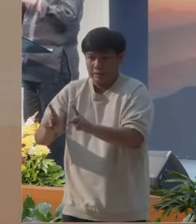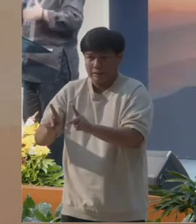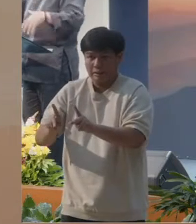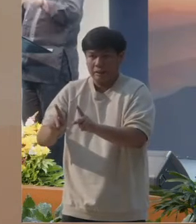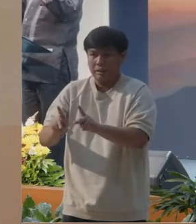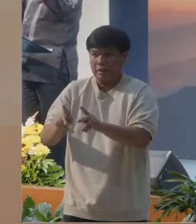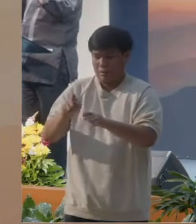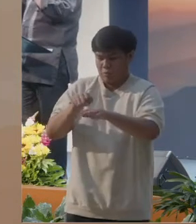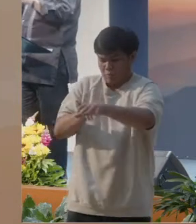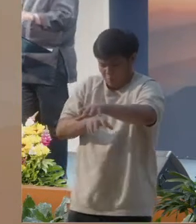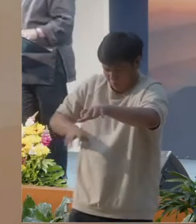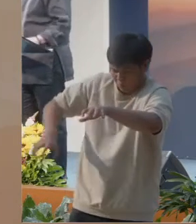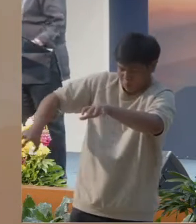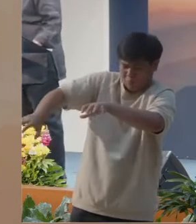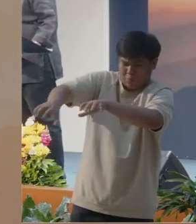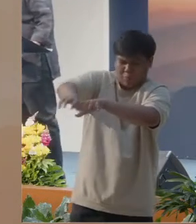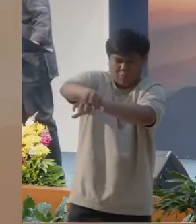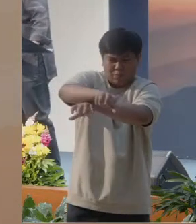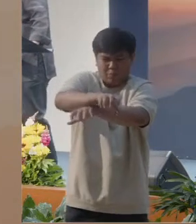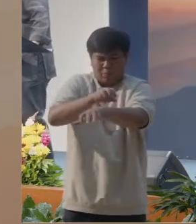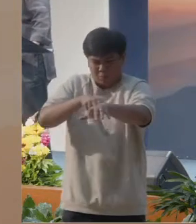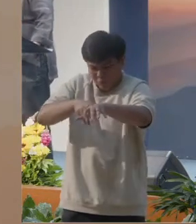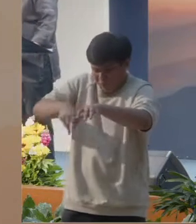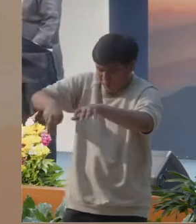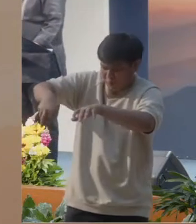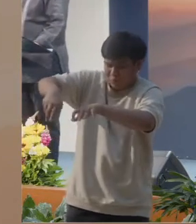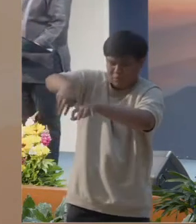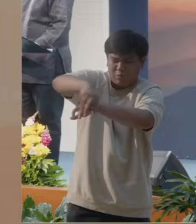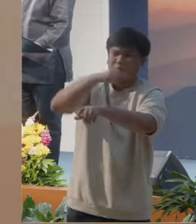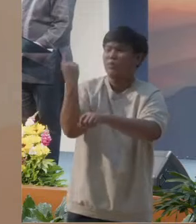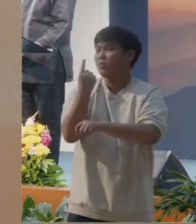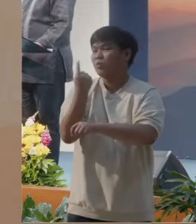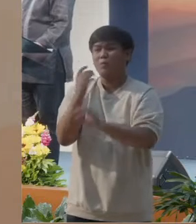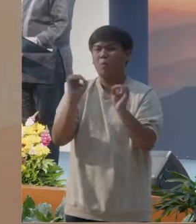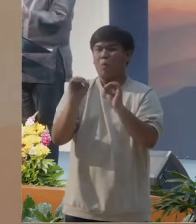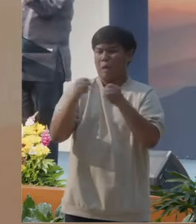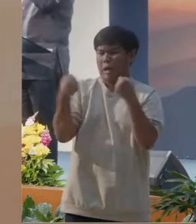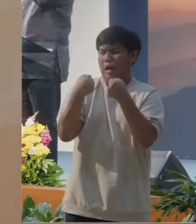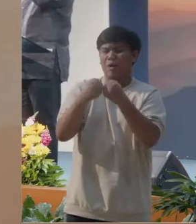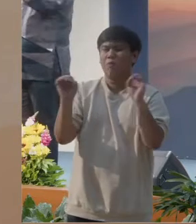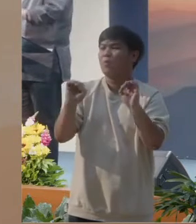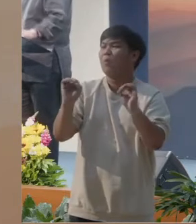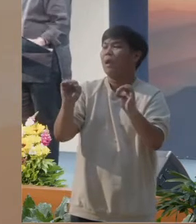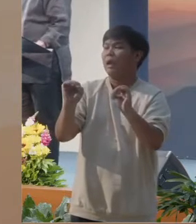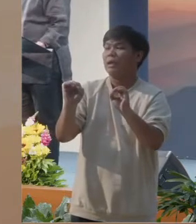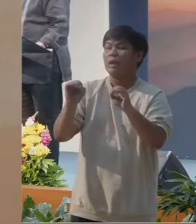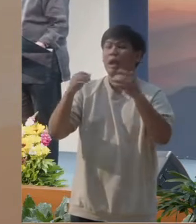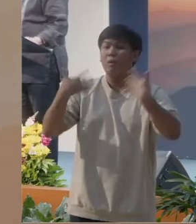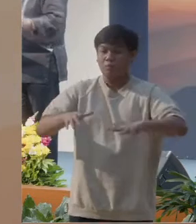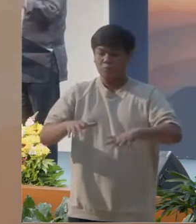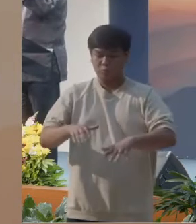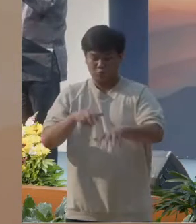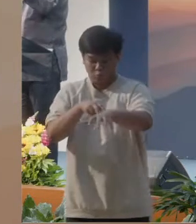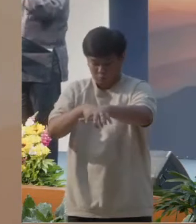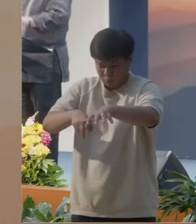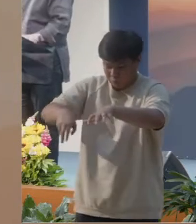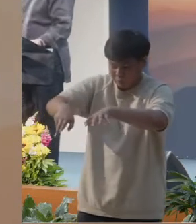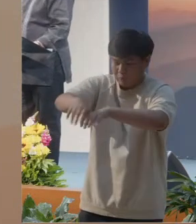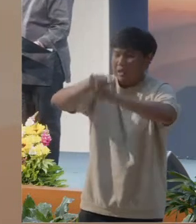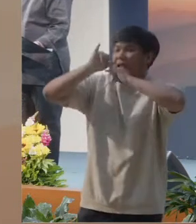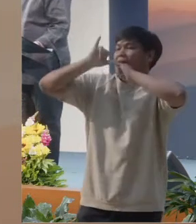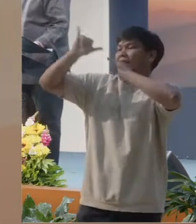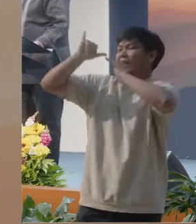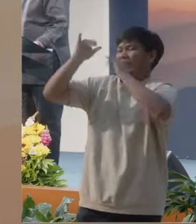sila'y lalakad paligid sa syudad, sa lungsod. Sila'y bubugan ng kanilang mga pakakak o yung kanilang mga